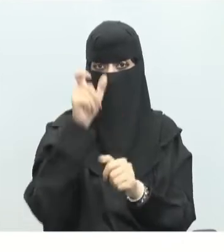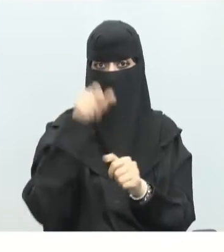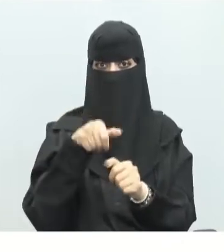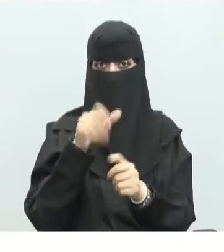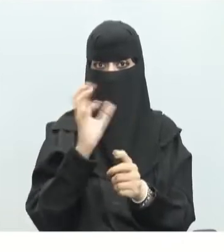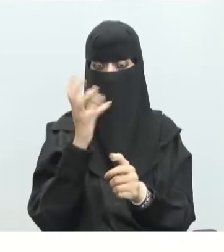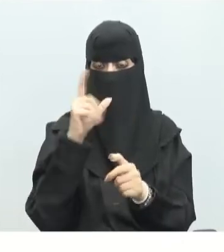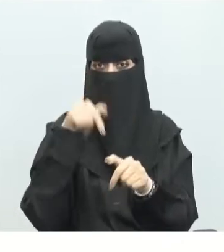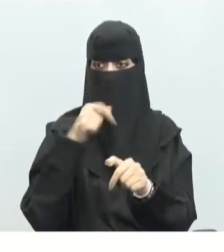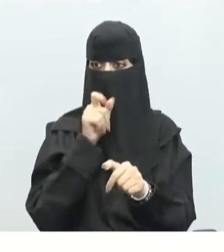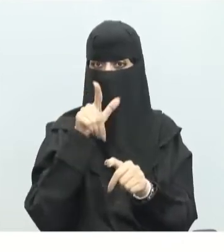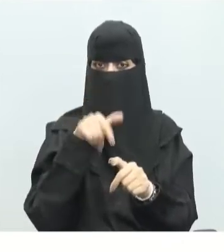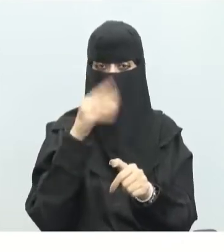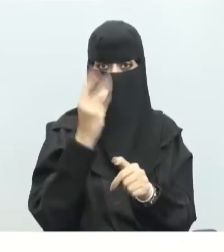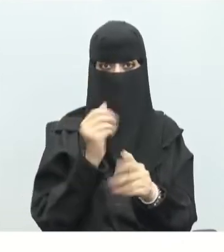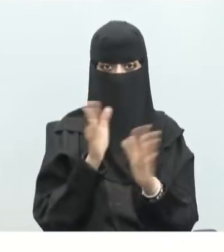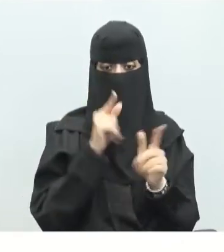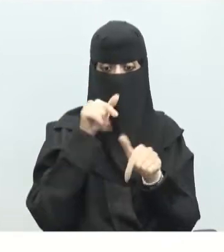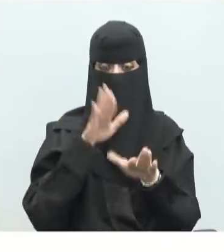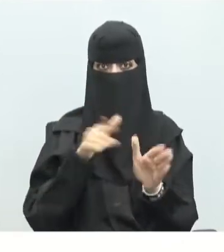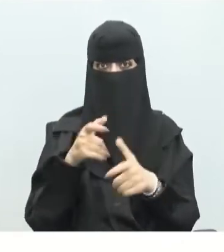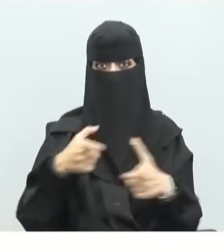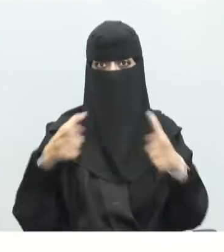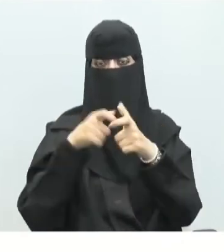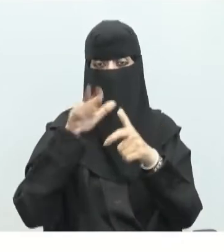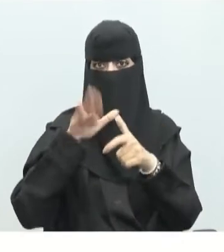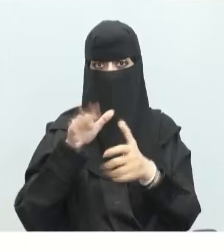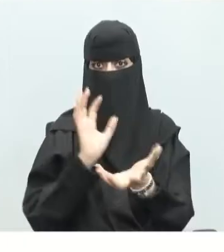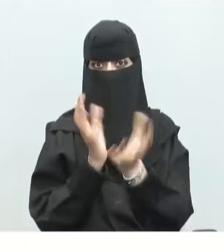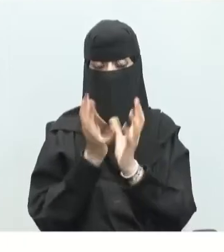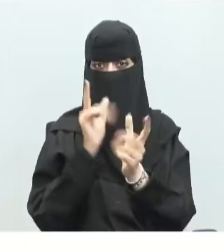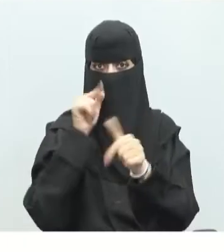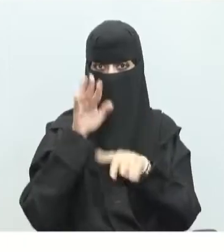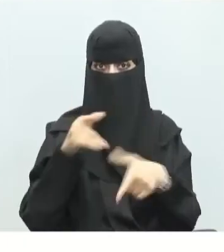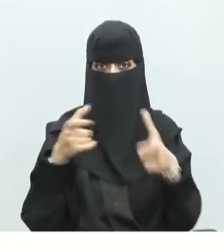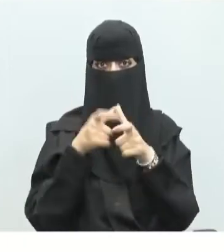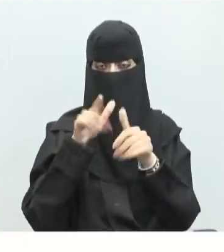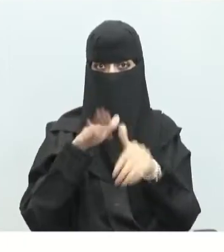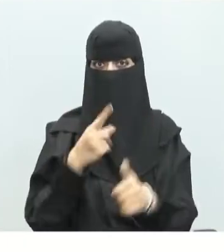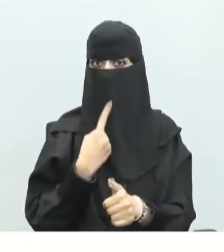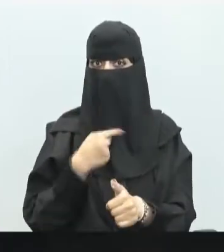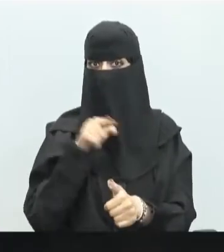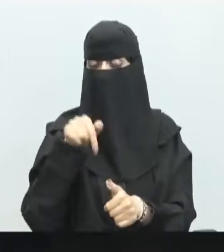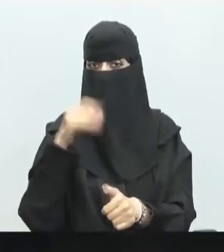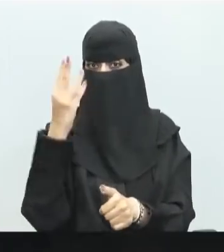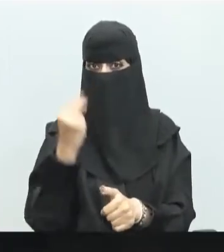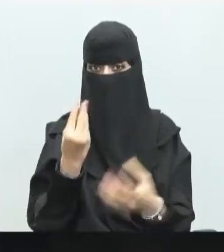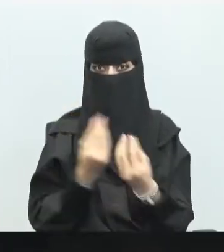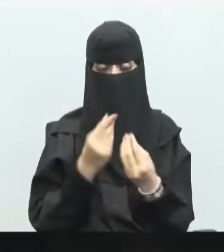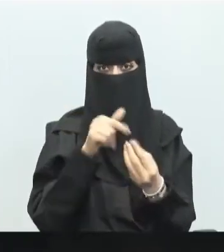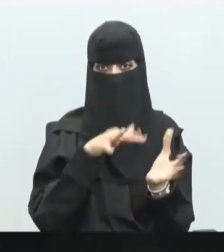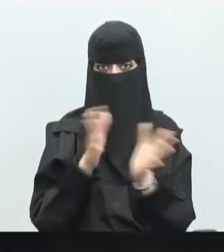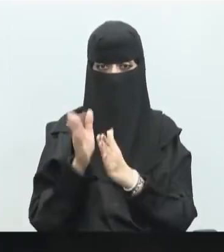وينطق العدد اذا لديه هنا مجموعه من الكرات او تلاحظون نريد ان نعدها مع بعض